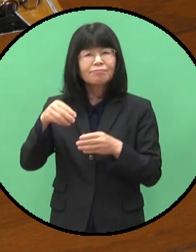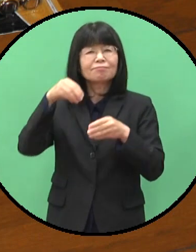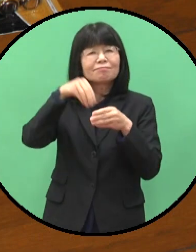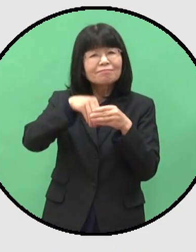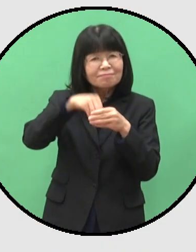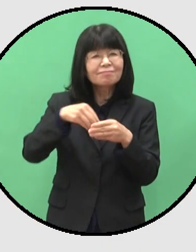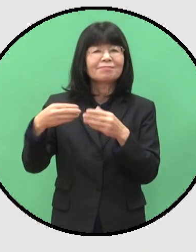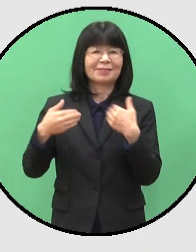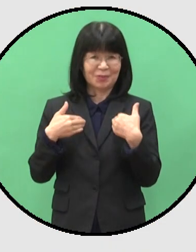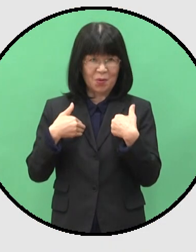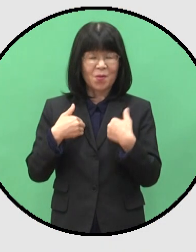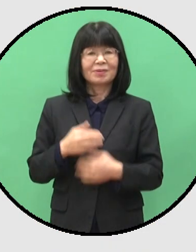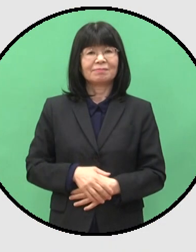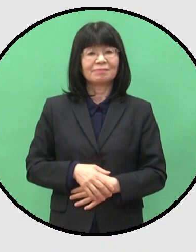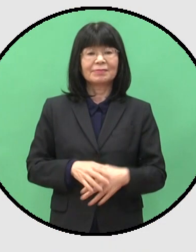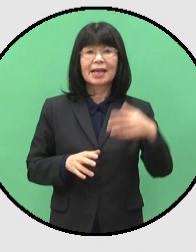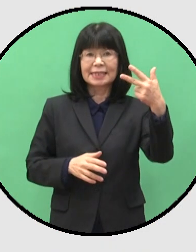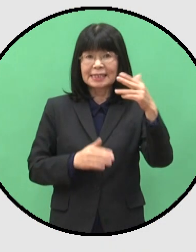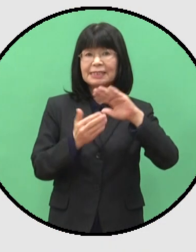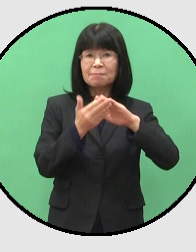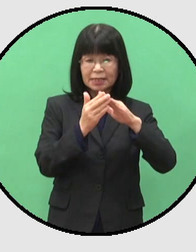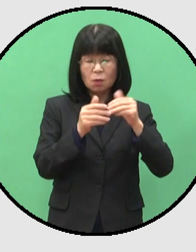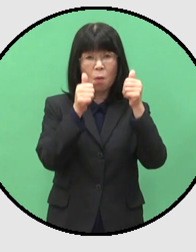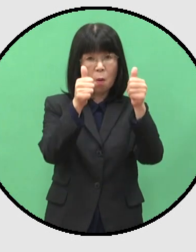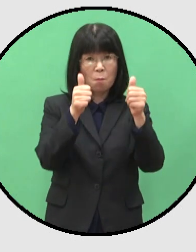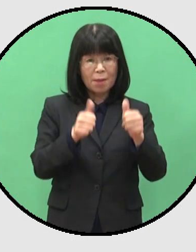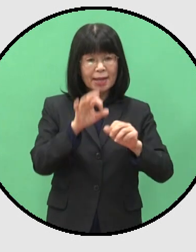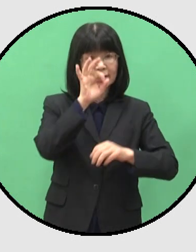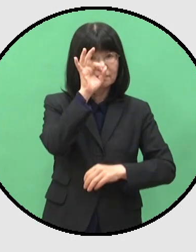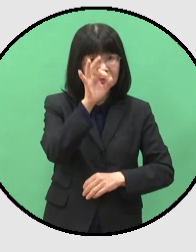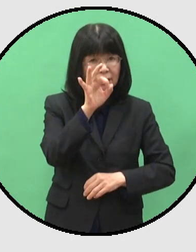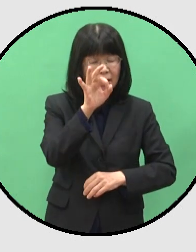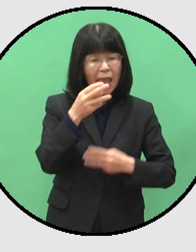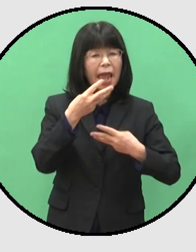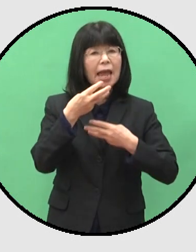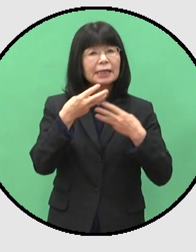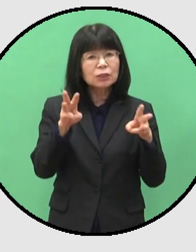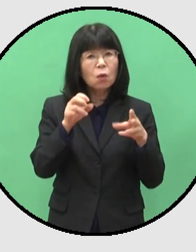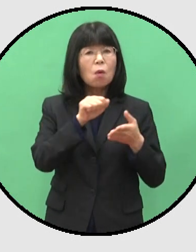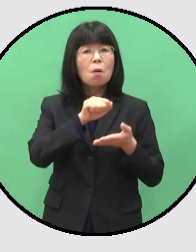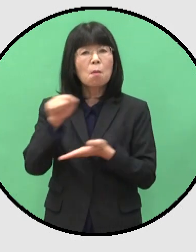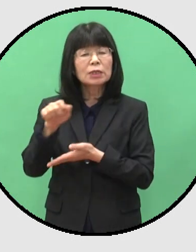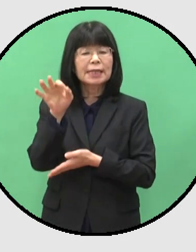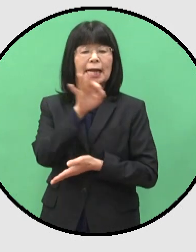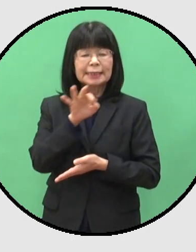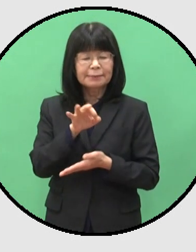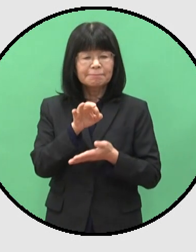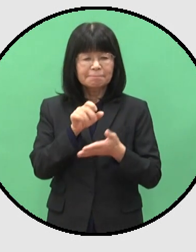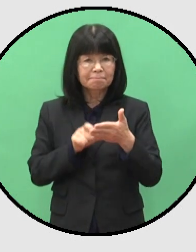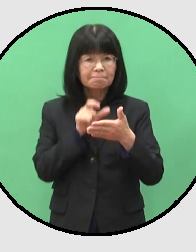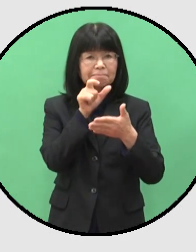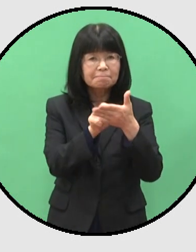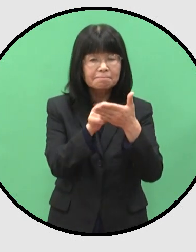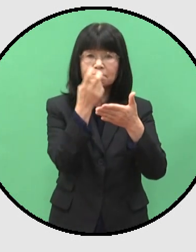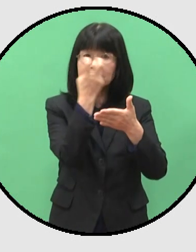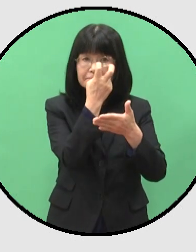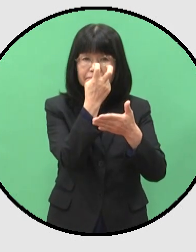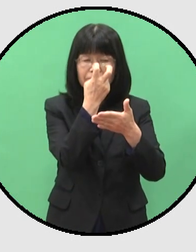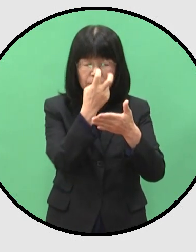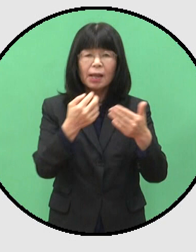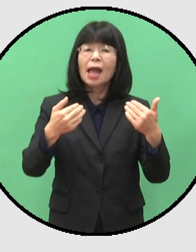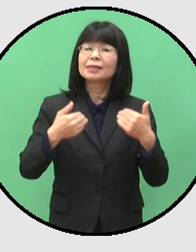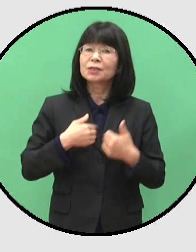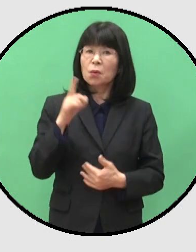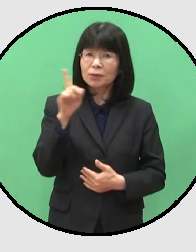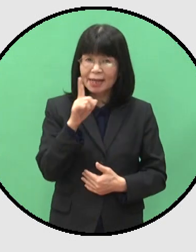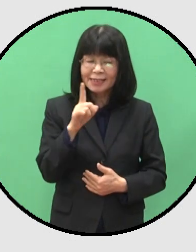。市庁のホームページなどで非常持ち出し品と検索すれば、どのようなものを用意す